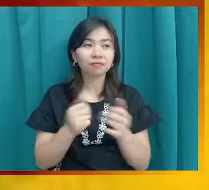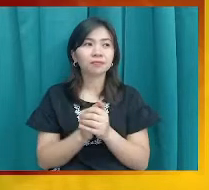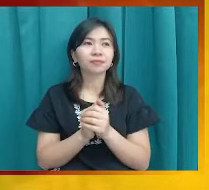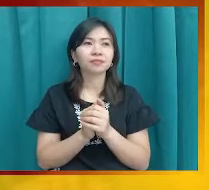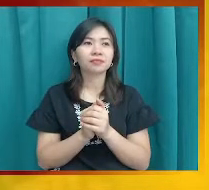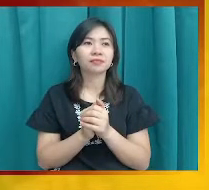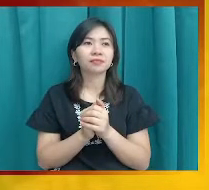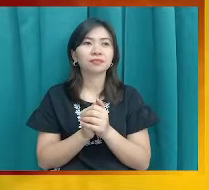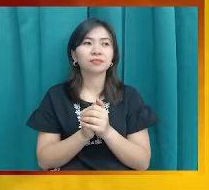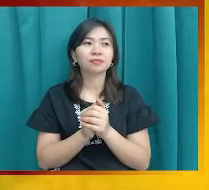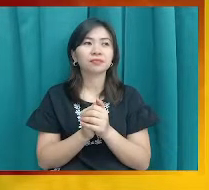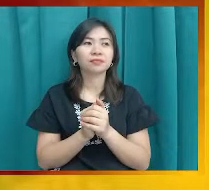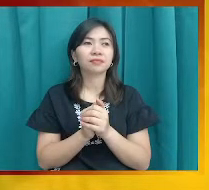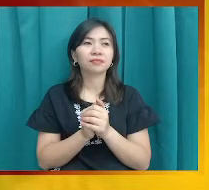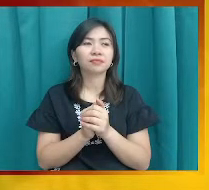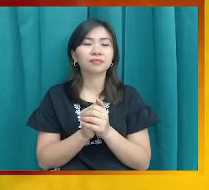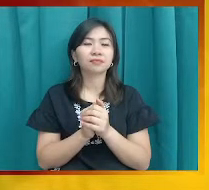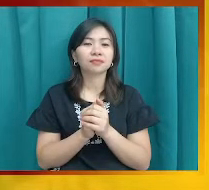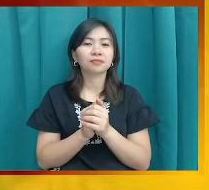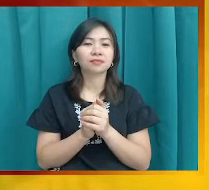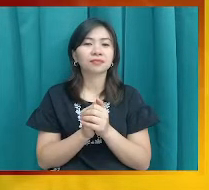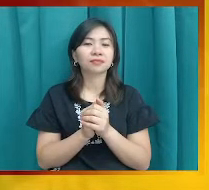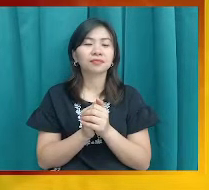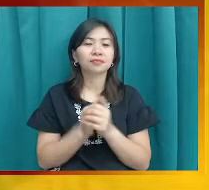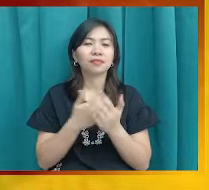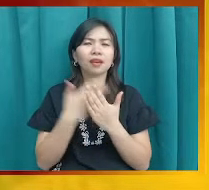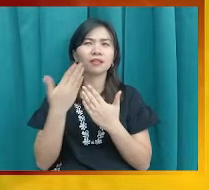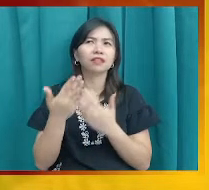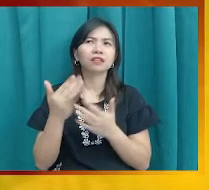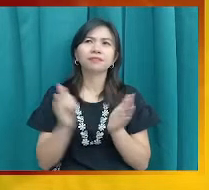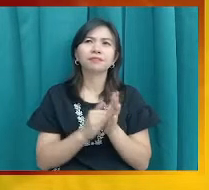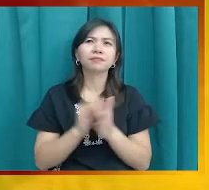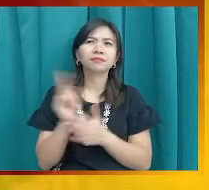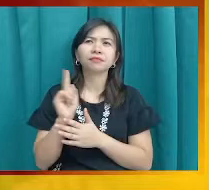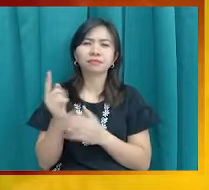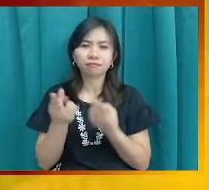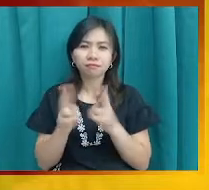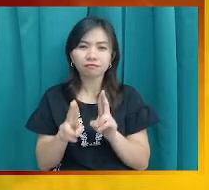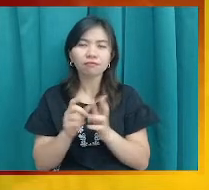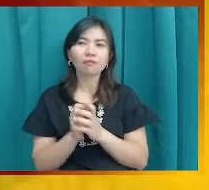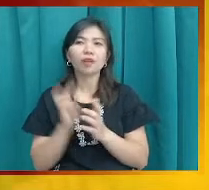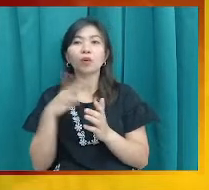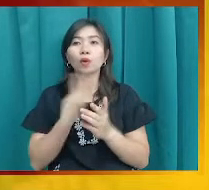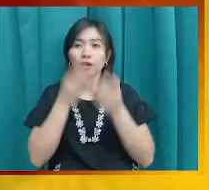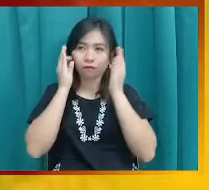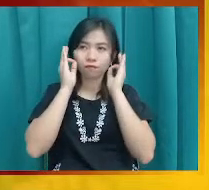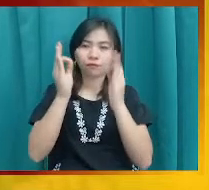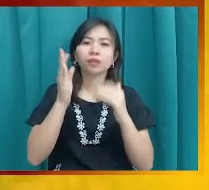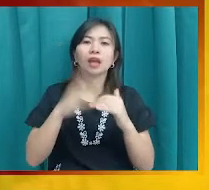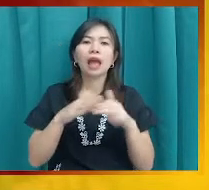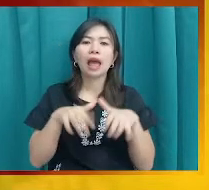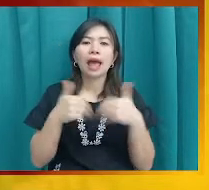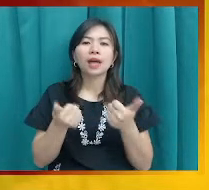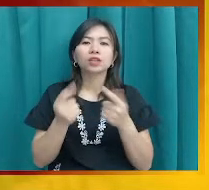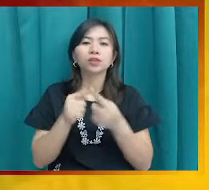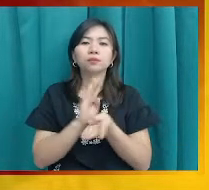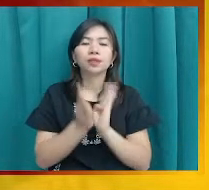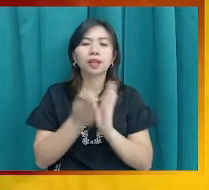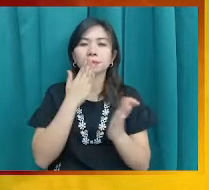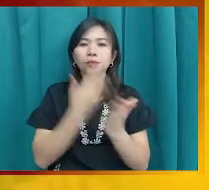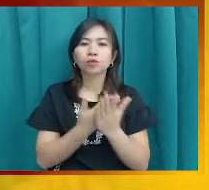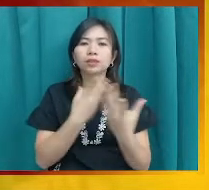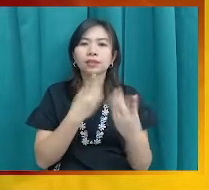na... pagkatapos nun, I think ang kasunod na nun, sir, nag-focus na tayo paano magiging mabuting disciple sa